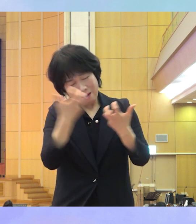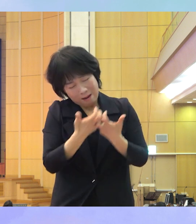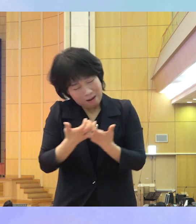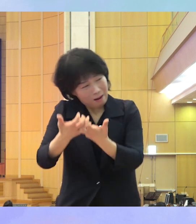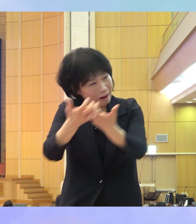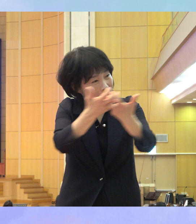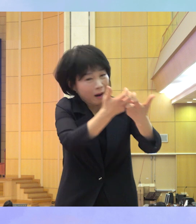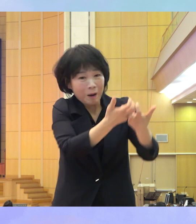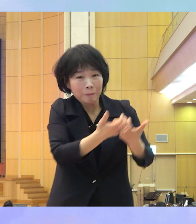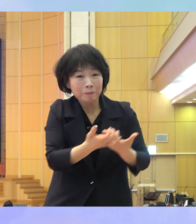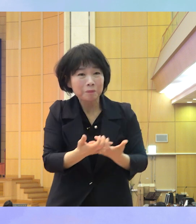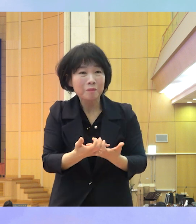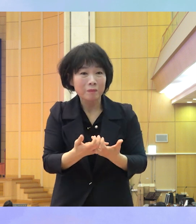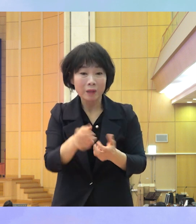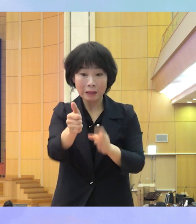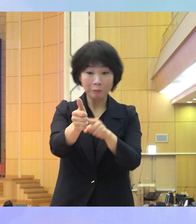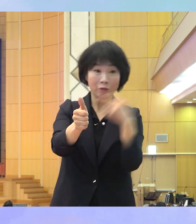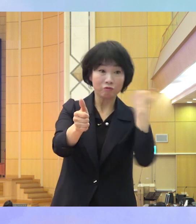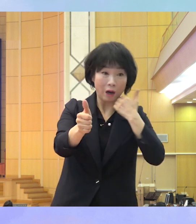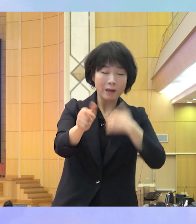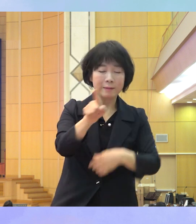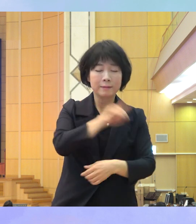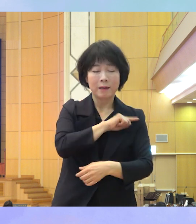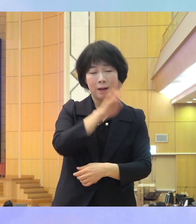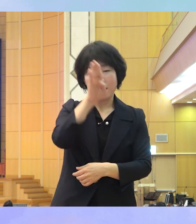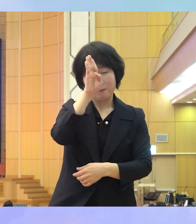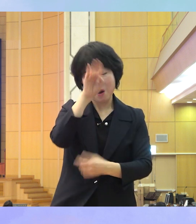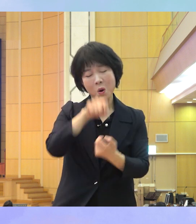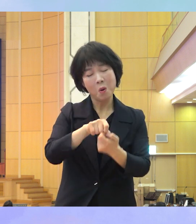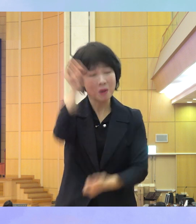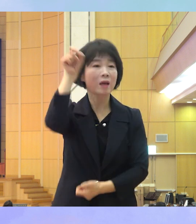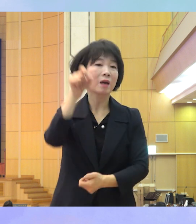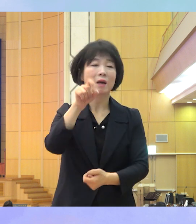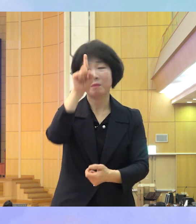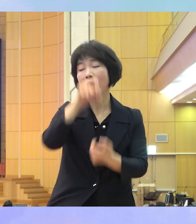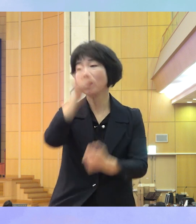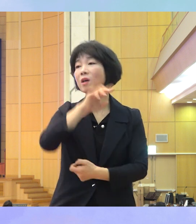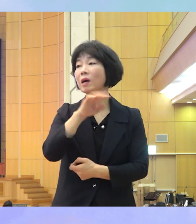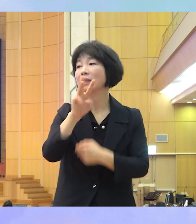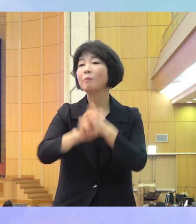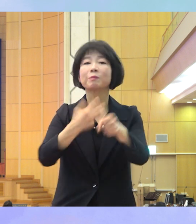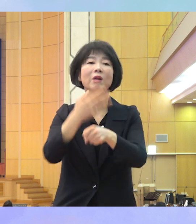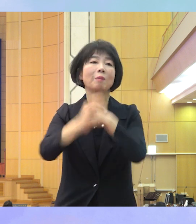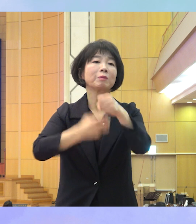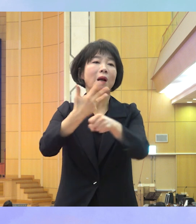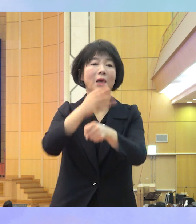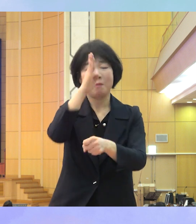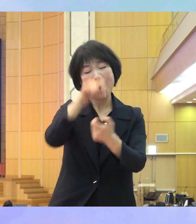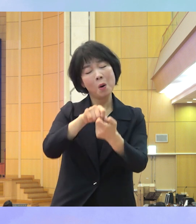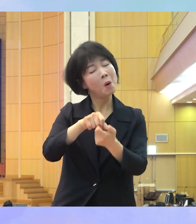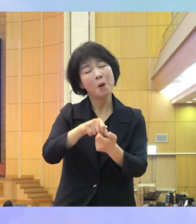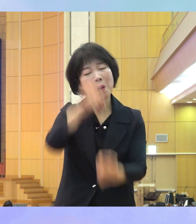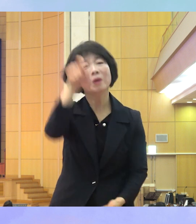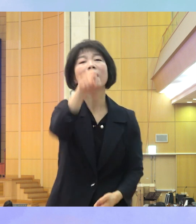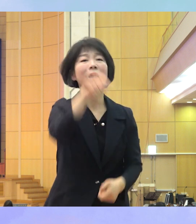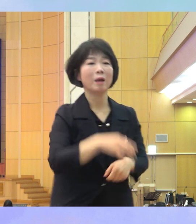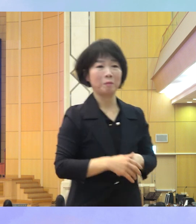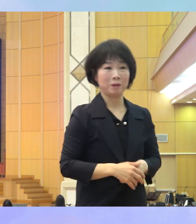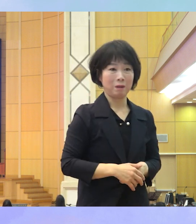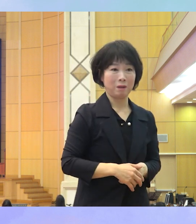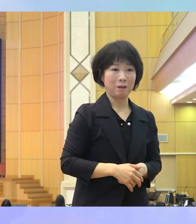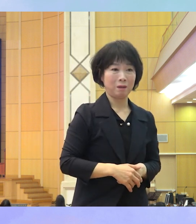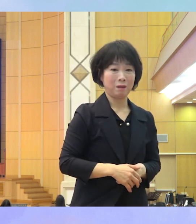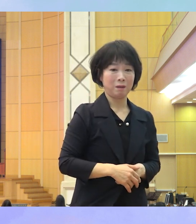가장 오래된 병 걸린 38년 된 병자가 30년 병자가